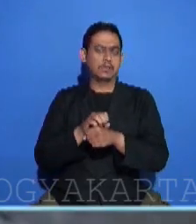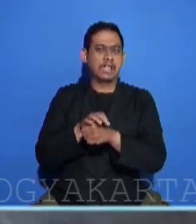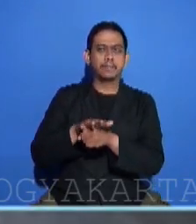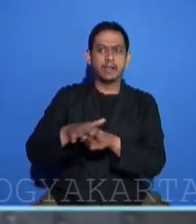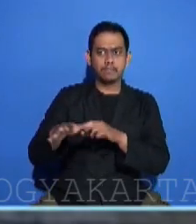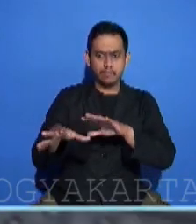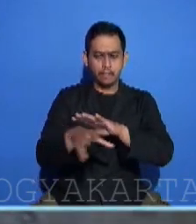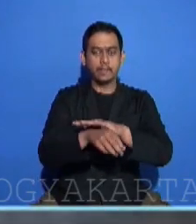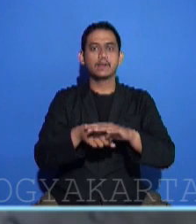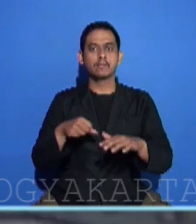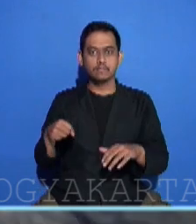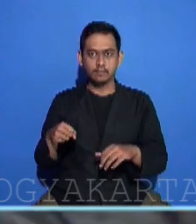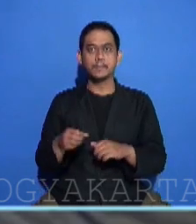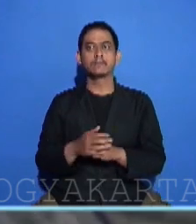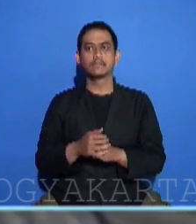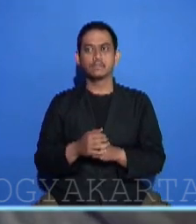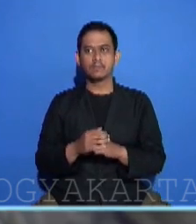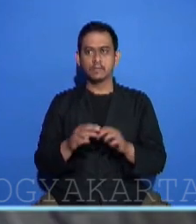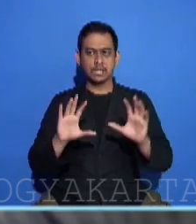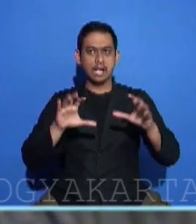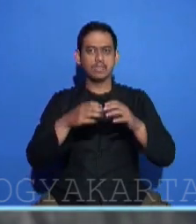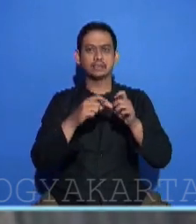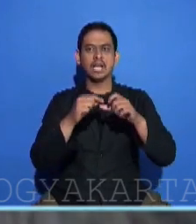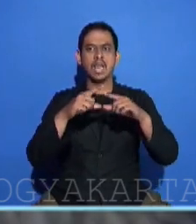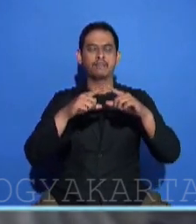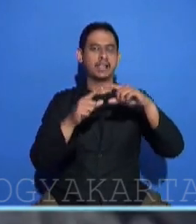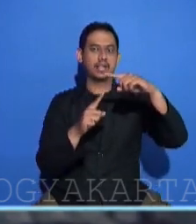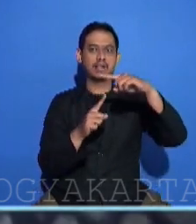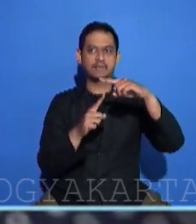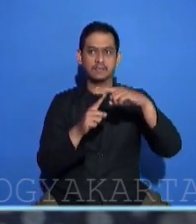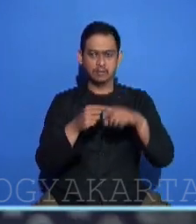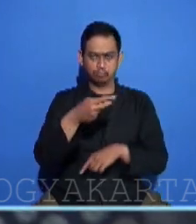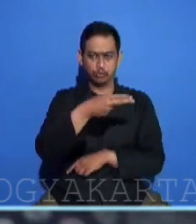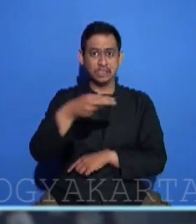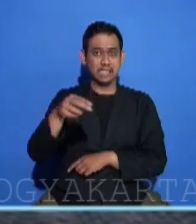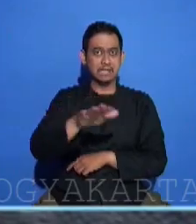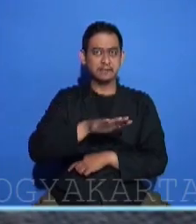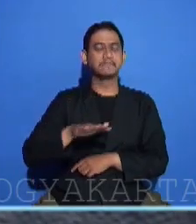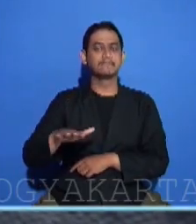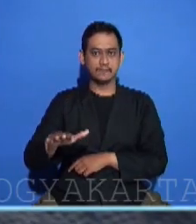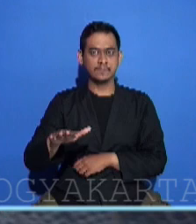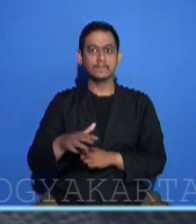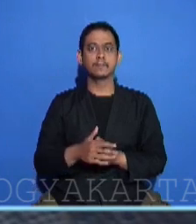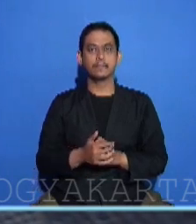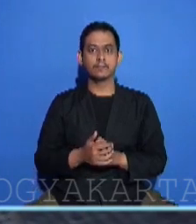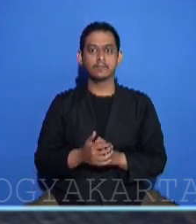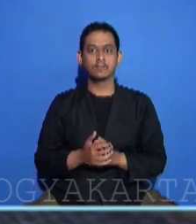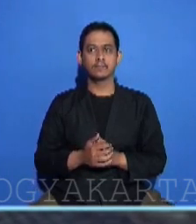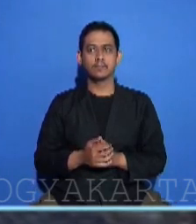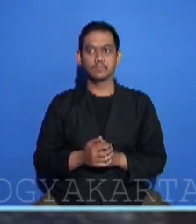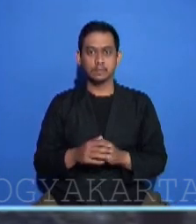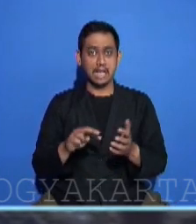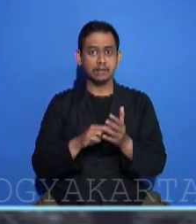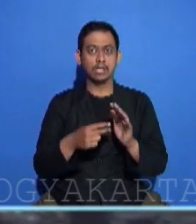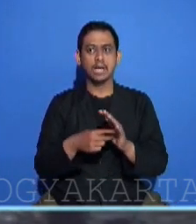tambang sawit, terus tentang ring of fire di Indonesia adalah dilalui ring of fire secara geologis, sehingga